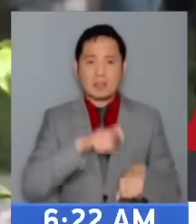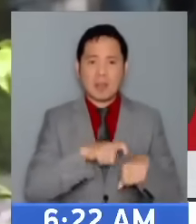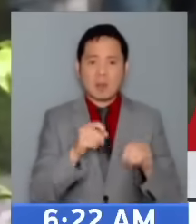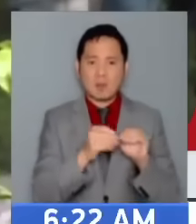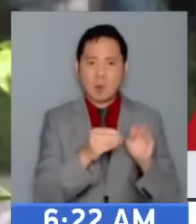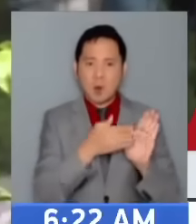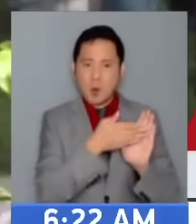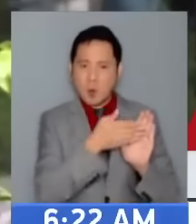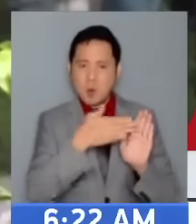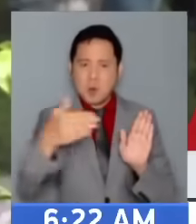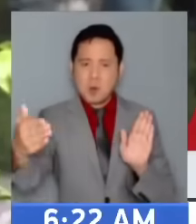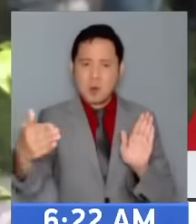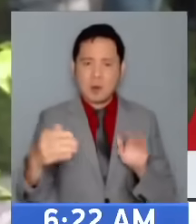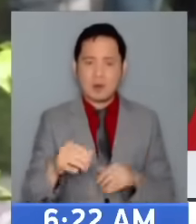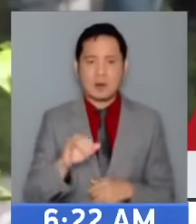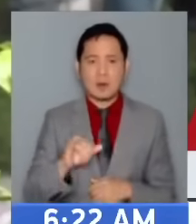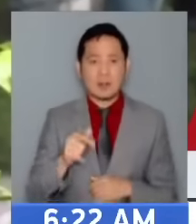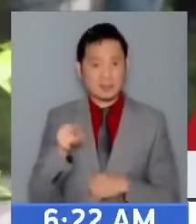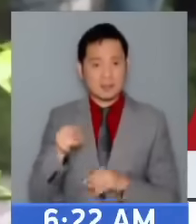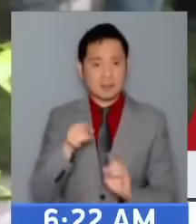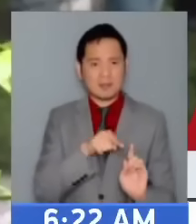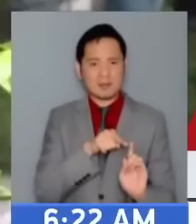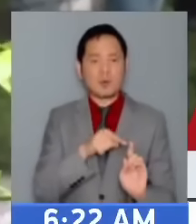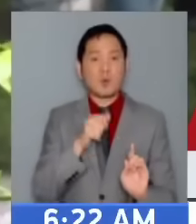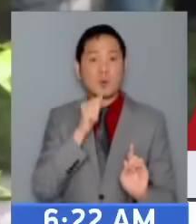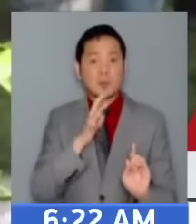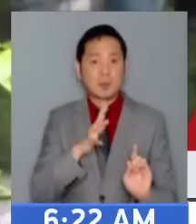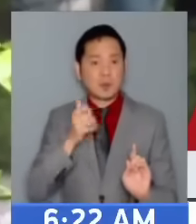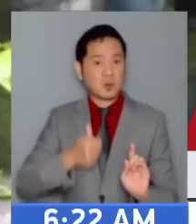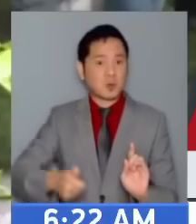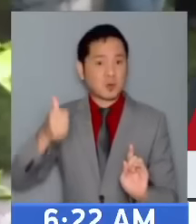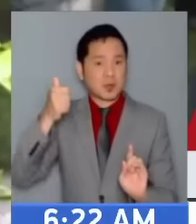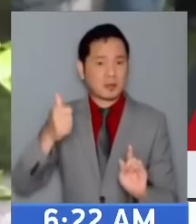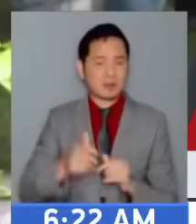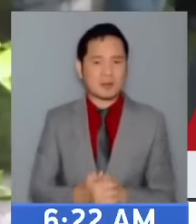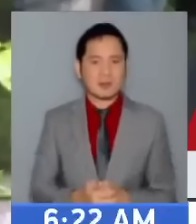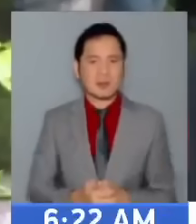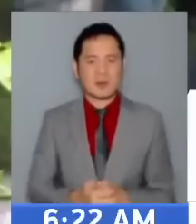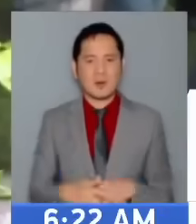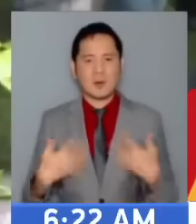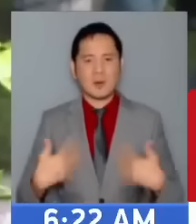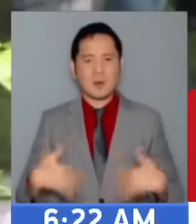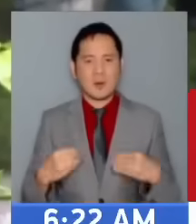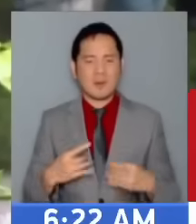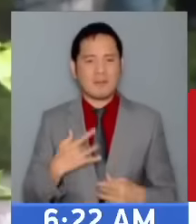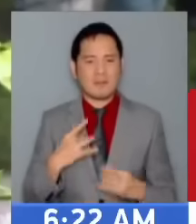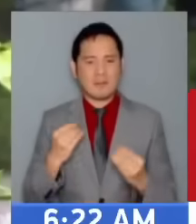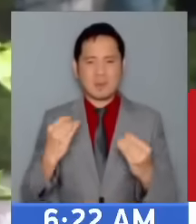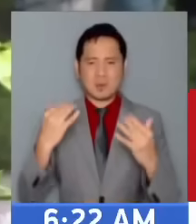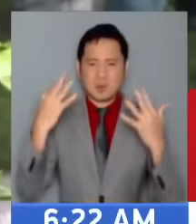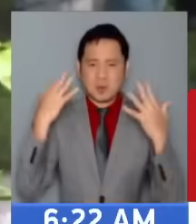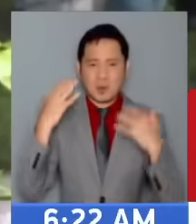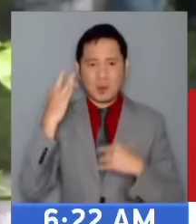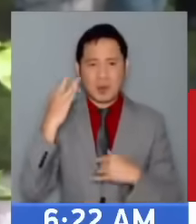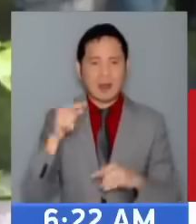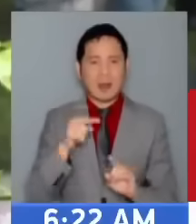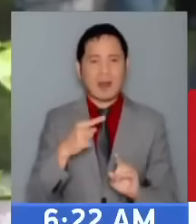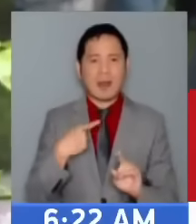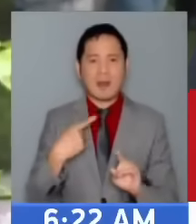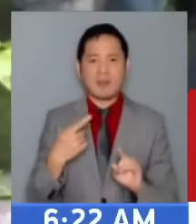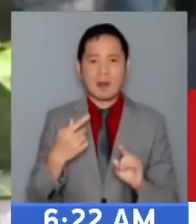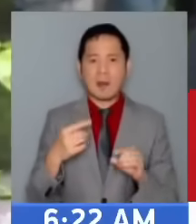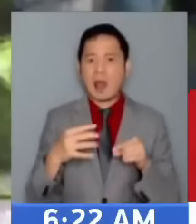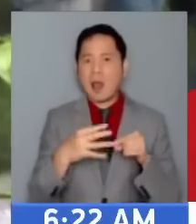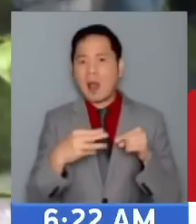overwhelm po Tapos ko po alam na ako yung mananalo kasi maraming mas mahabang talong pero ang pinili po talaga nila